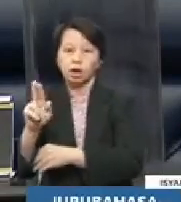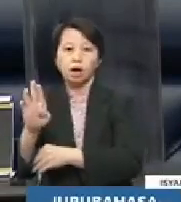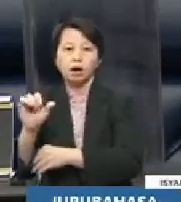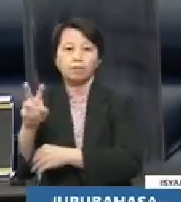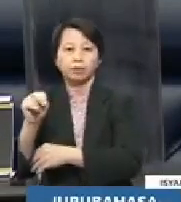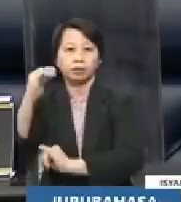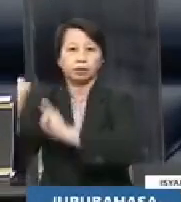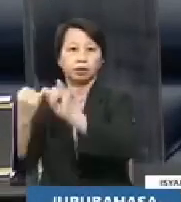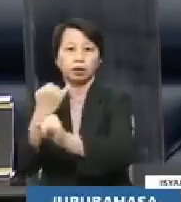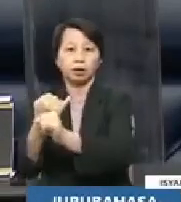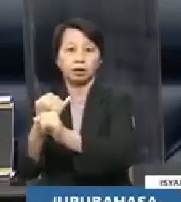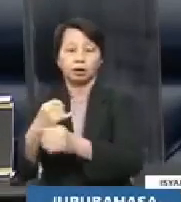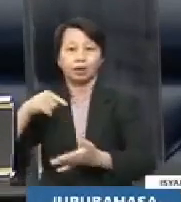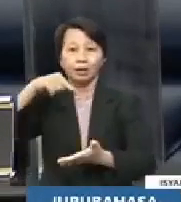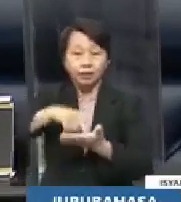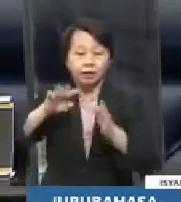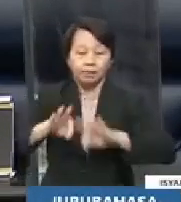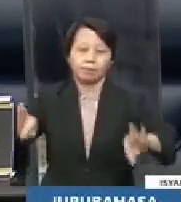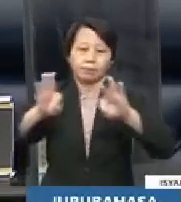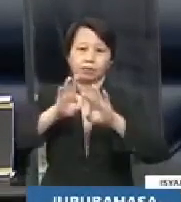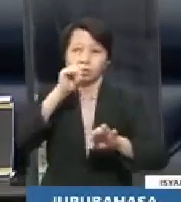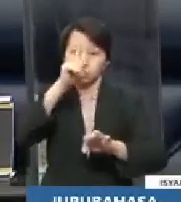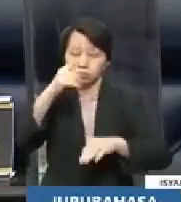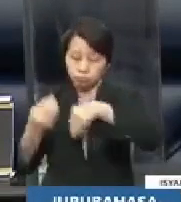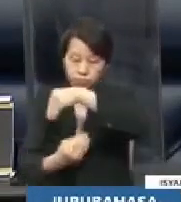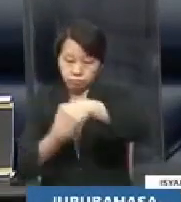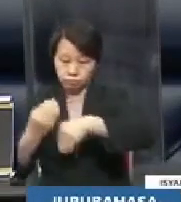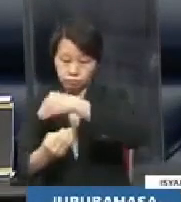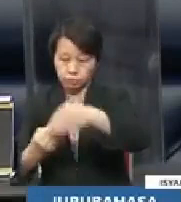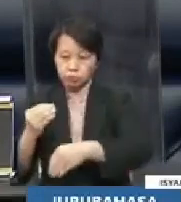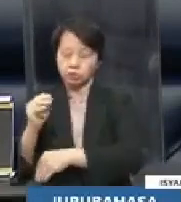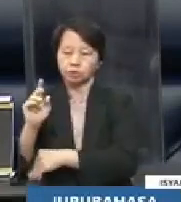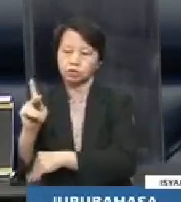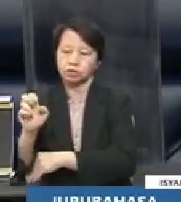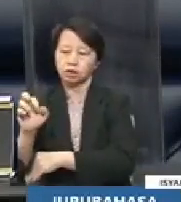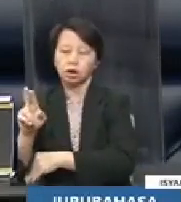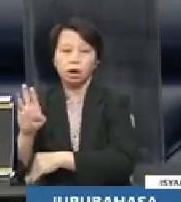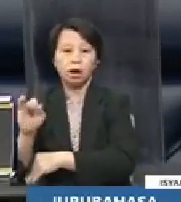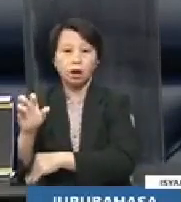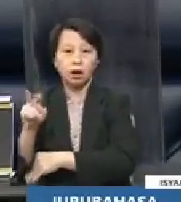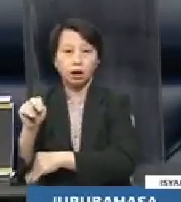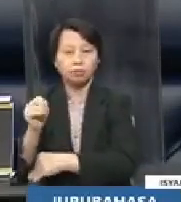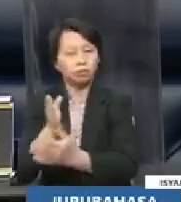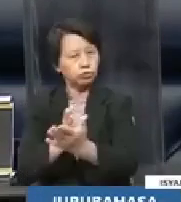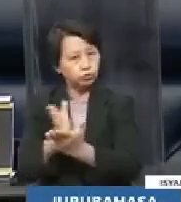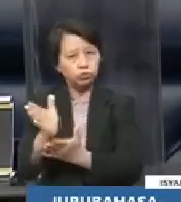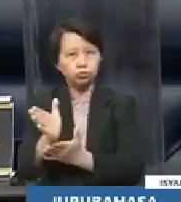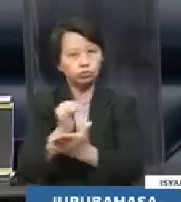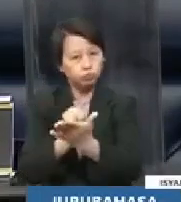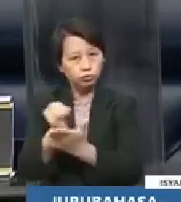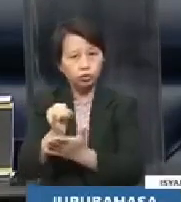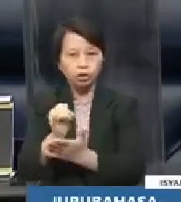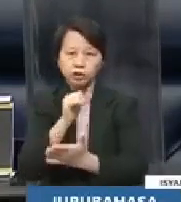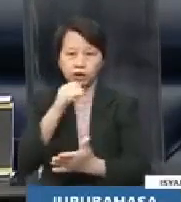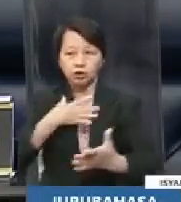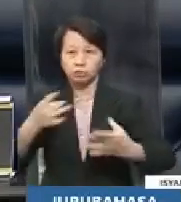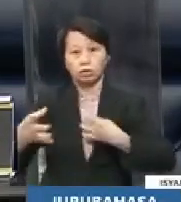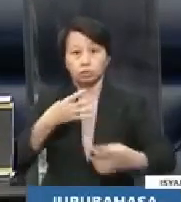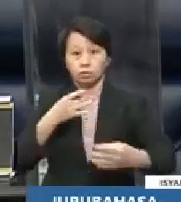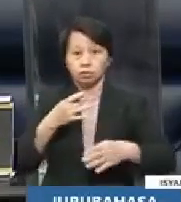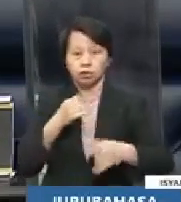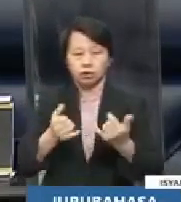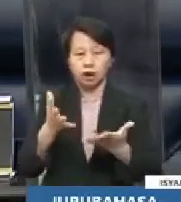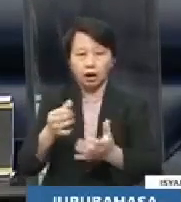antarbangsa inilah penting bagi mesti kan transaksi ke decarbonator bangsa Allah terus tidak dilaksanakan sewenang-wenangnya